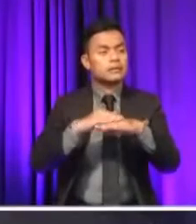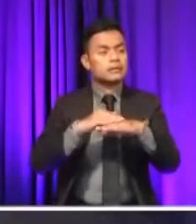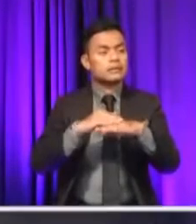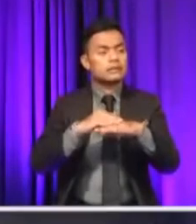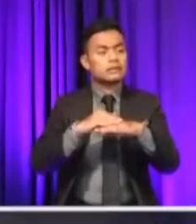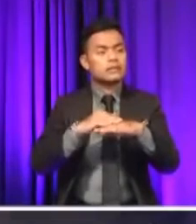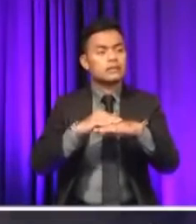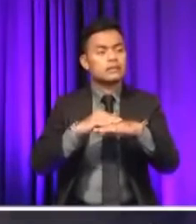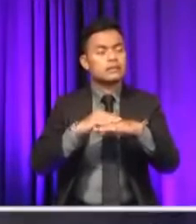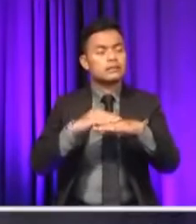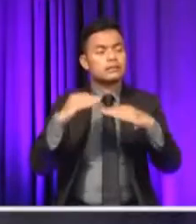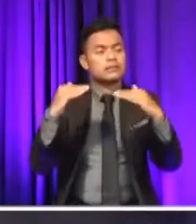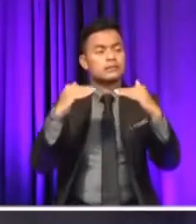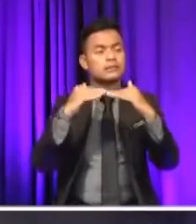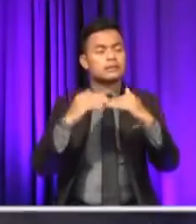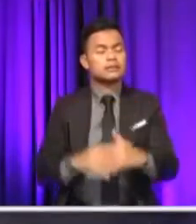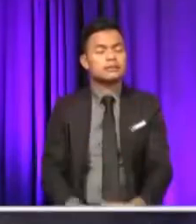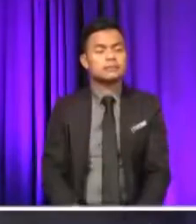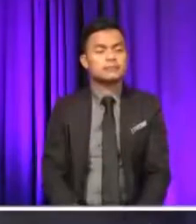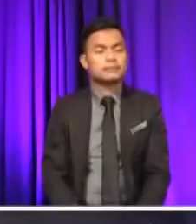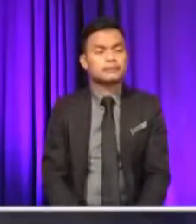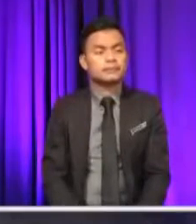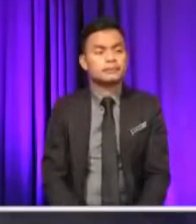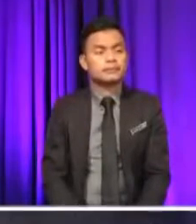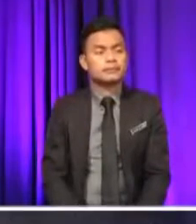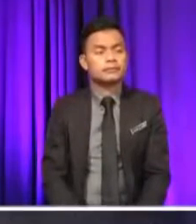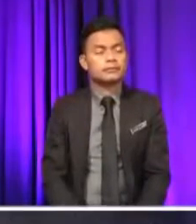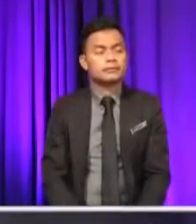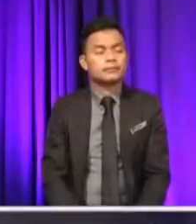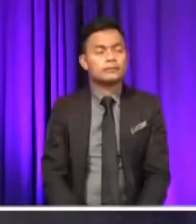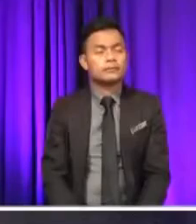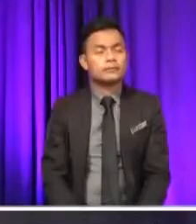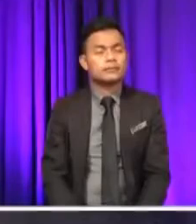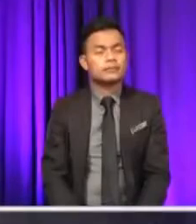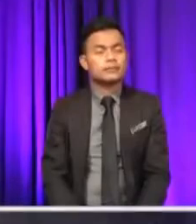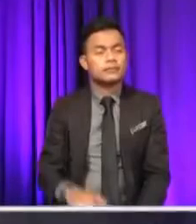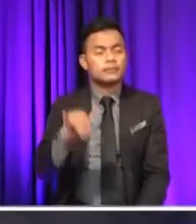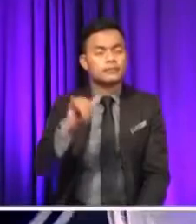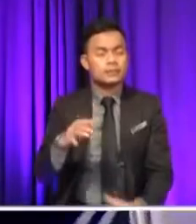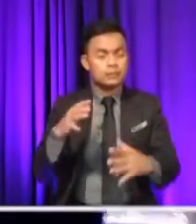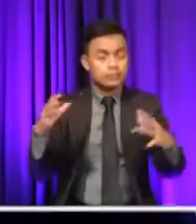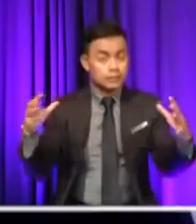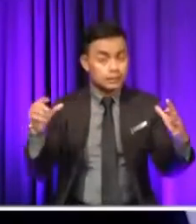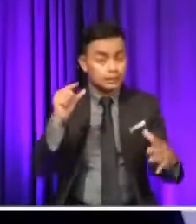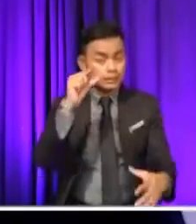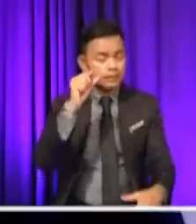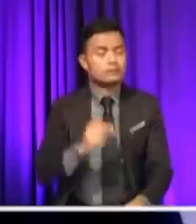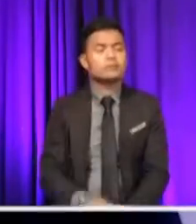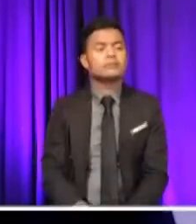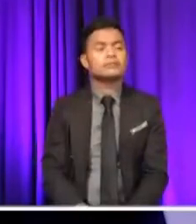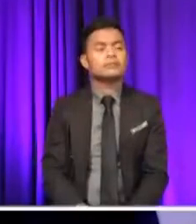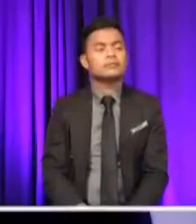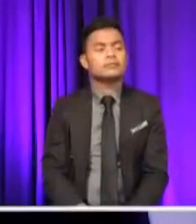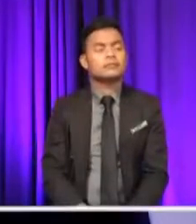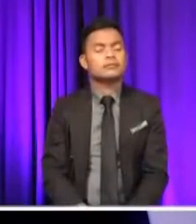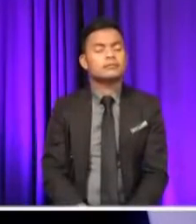transformer. Saya angkat sedikit supaya lebih jelas. Okey, yang besar sikit tu. Yang tengah dia tu.